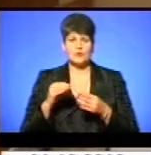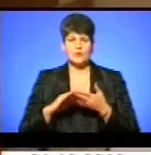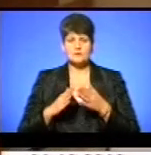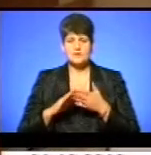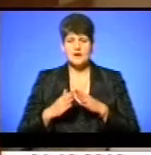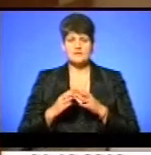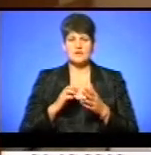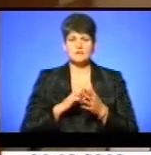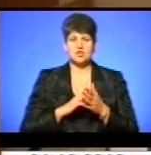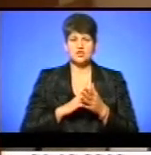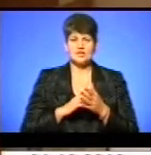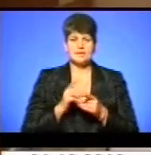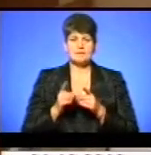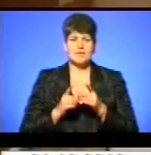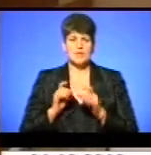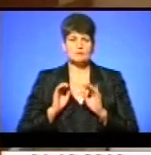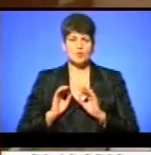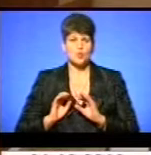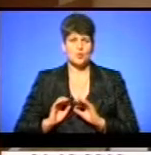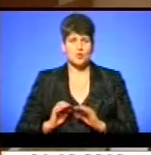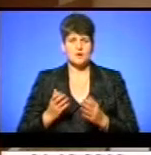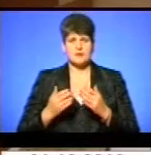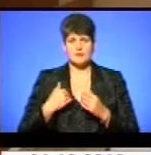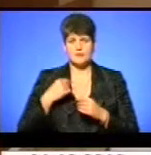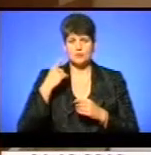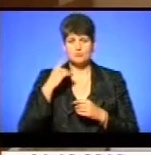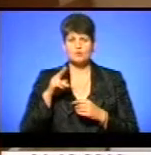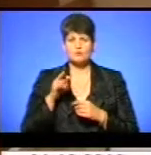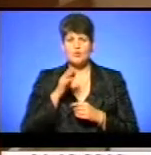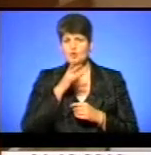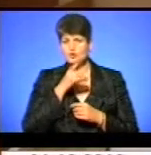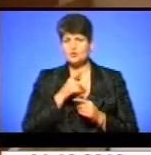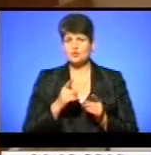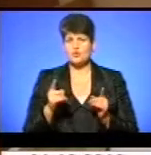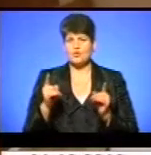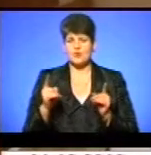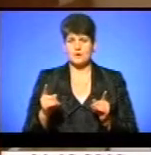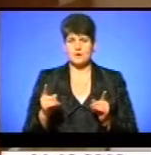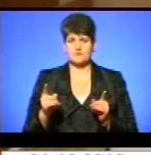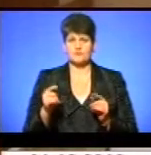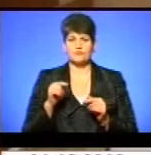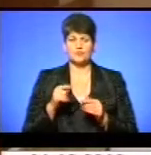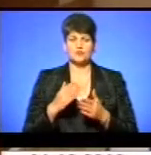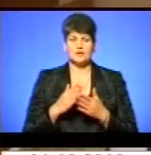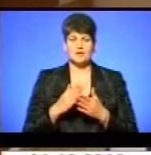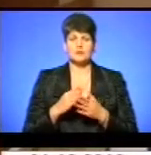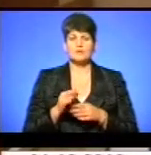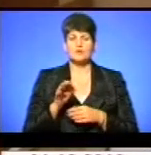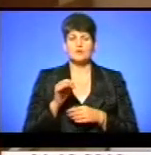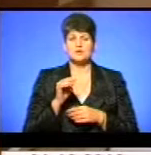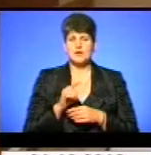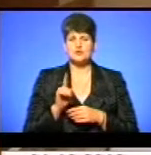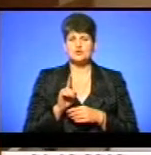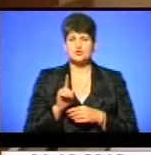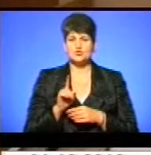мінялись прокурори. Однак, я думаю, що по сроках, не так по сроках воно йде, як воно йде по те, що все ж